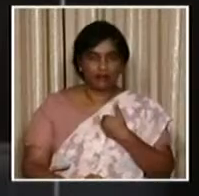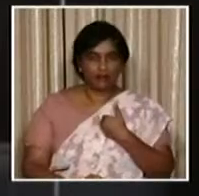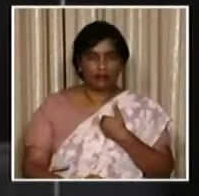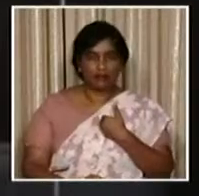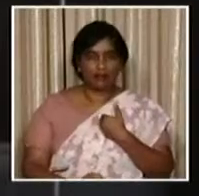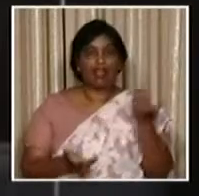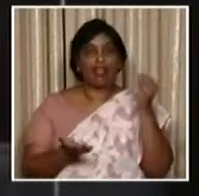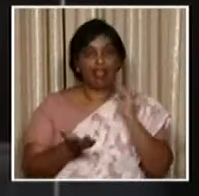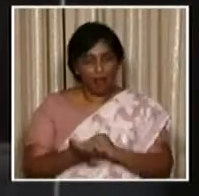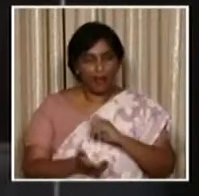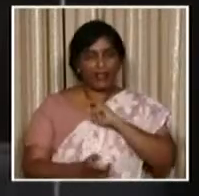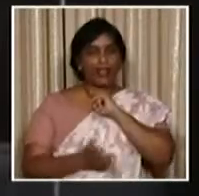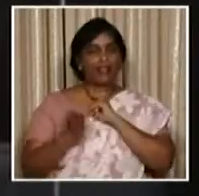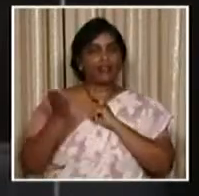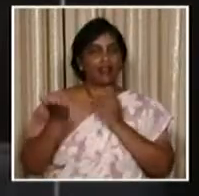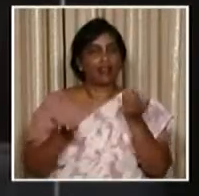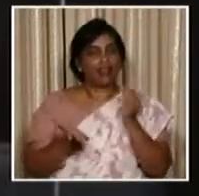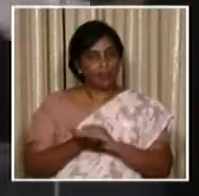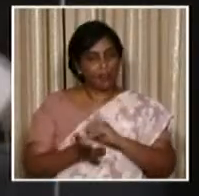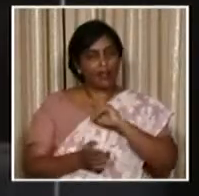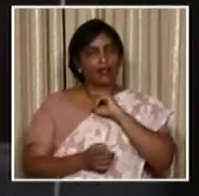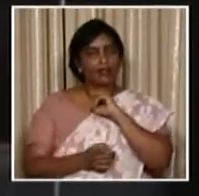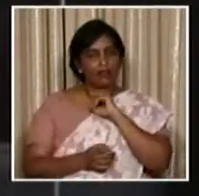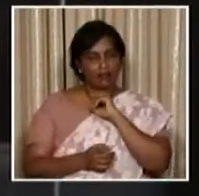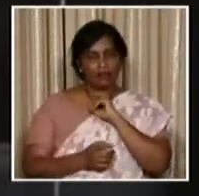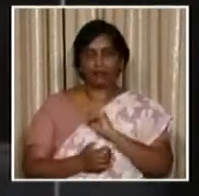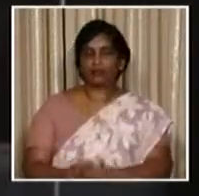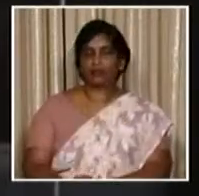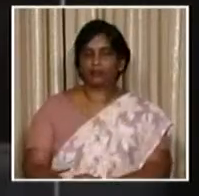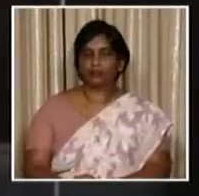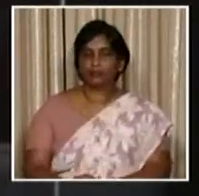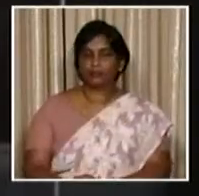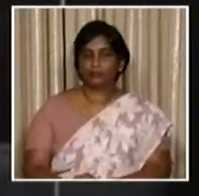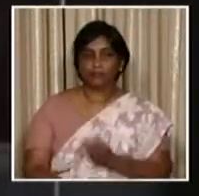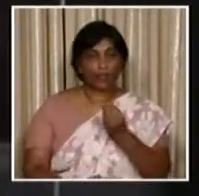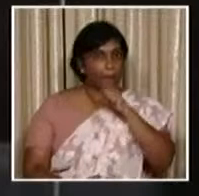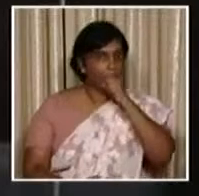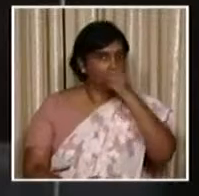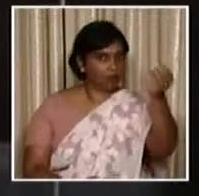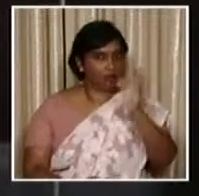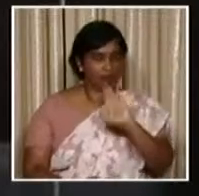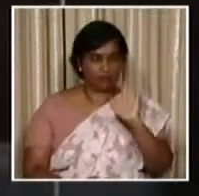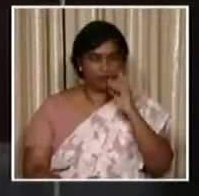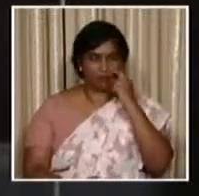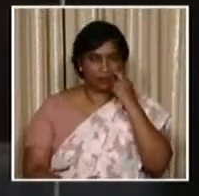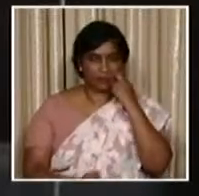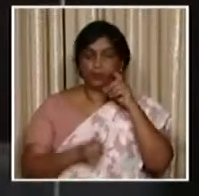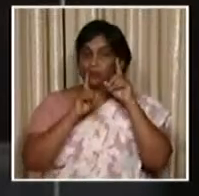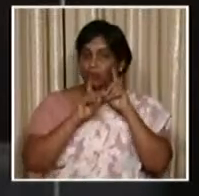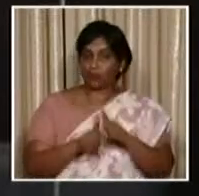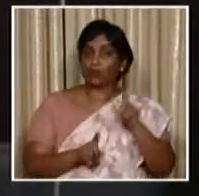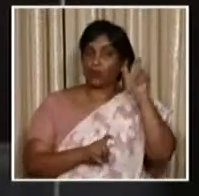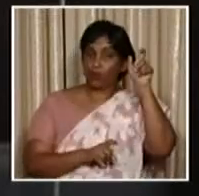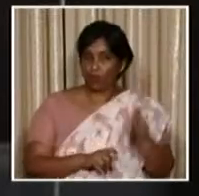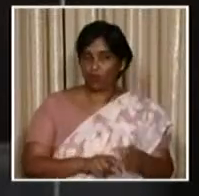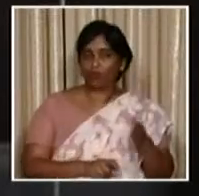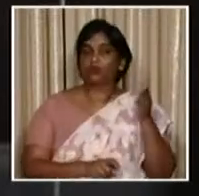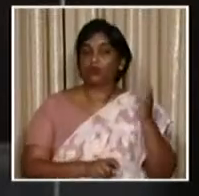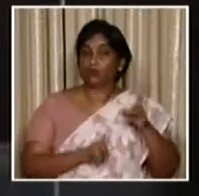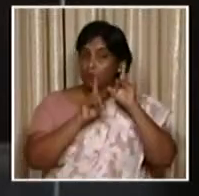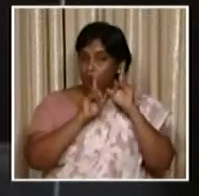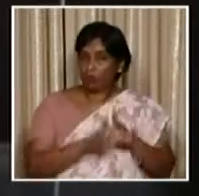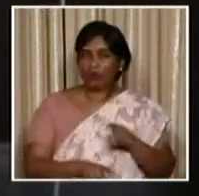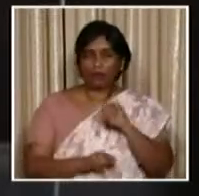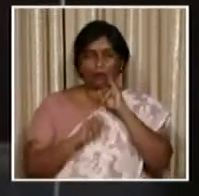ඔන්න ආපහු කෑ ගහනවා. දෙන්න එපා මයික් එක. මේ වගේ පුද්ගලෙක් මේ